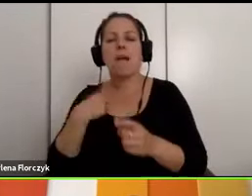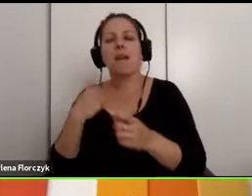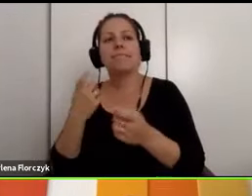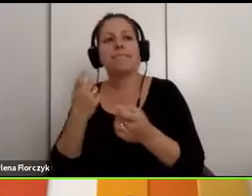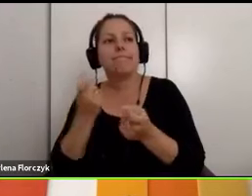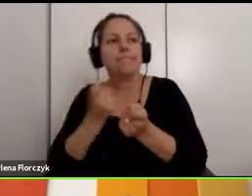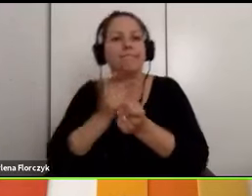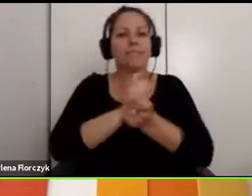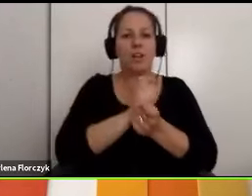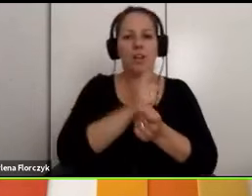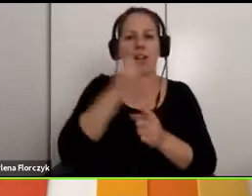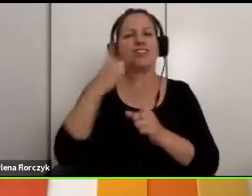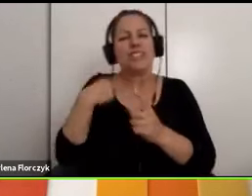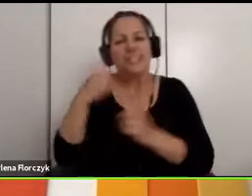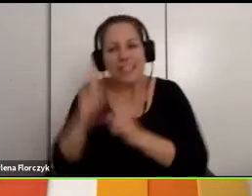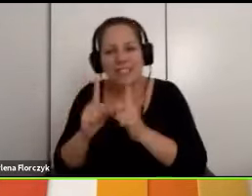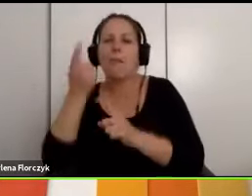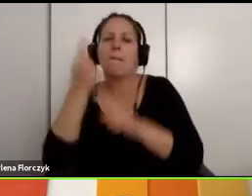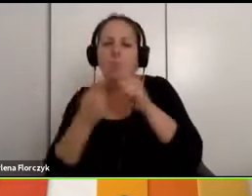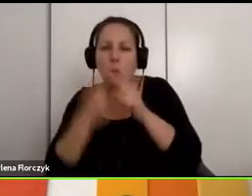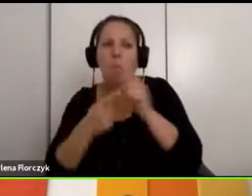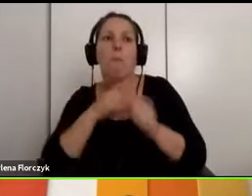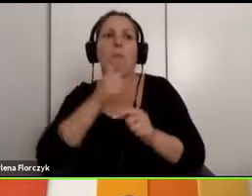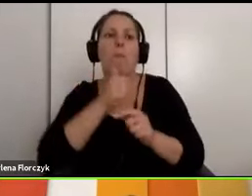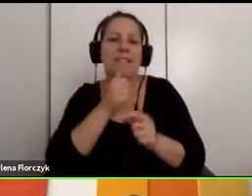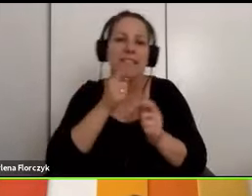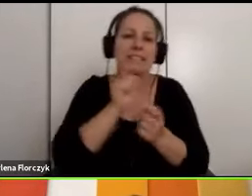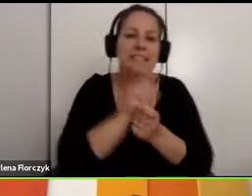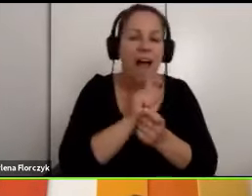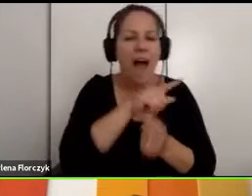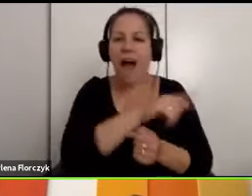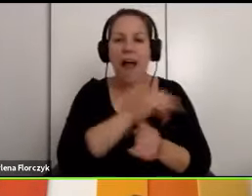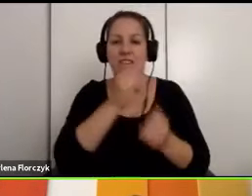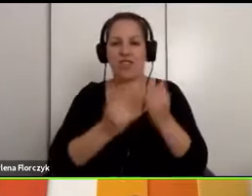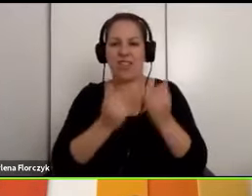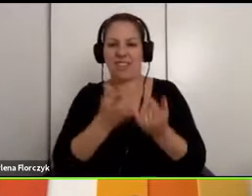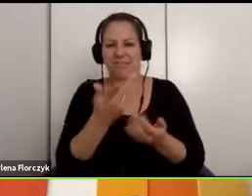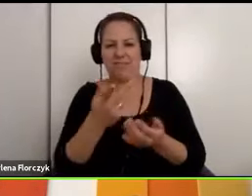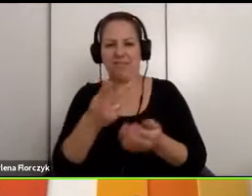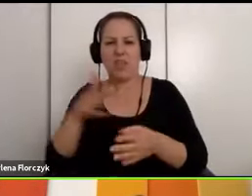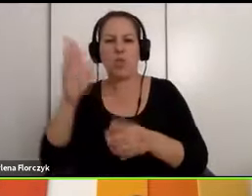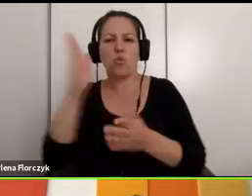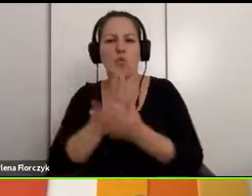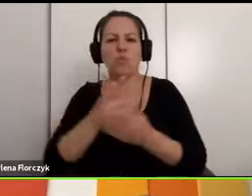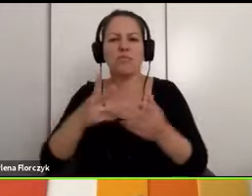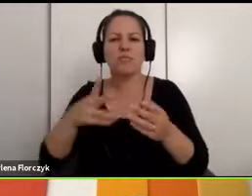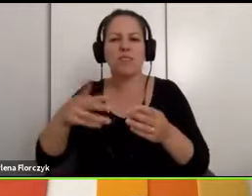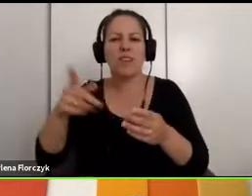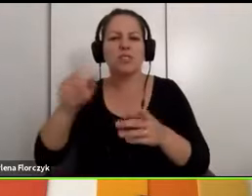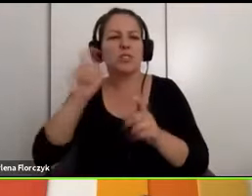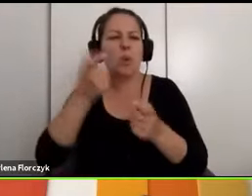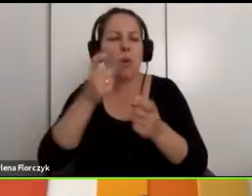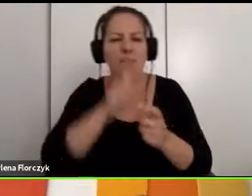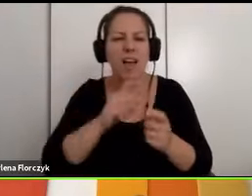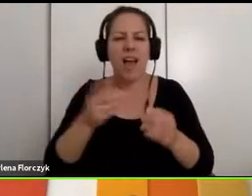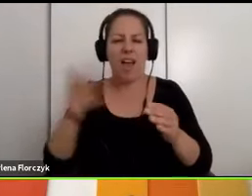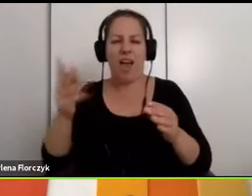ja trochę czasem próbowałem, ale jeżeli się nie miało przebicia, to się dostawało pocięty scenariusz albo tego kolażu